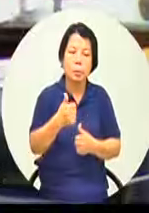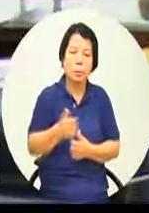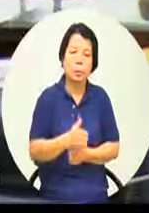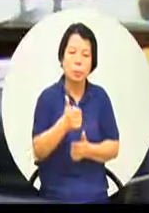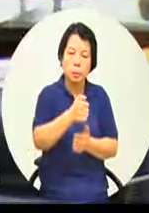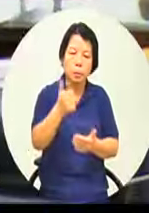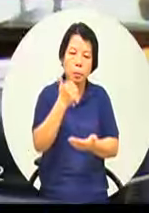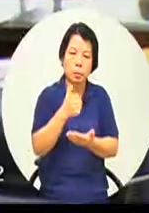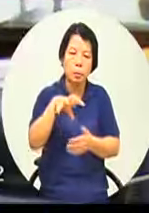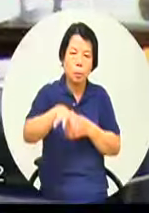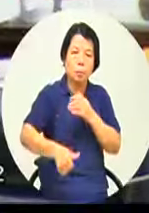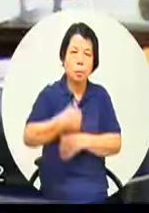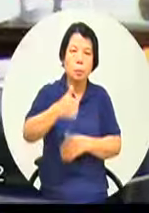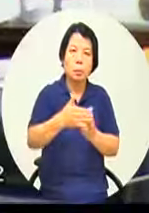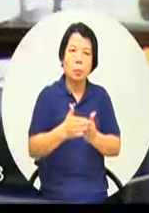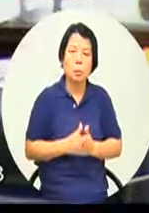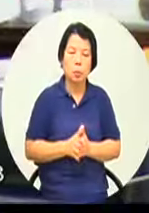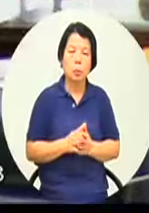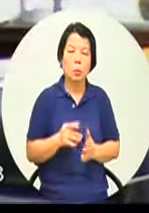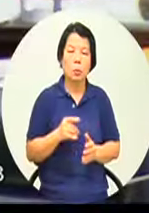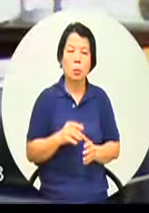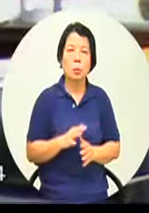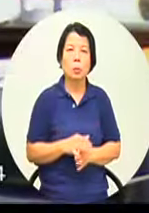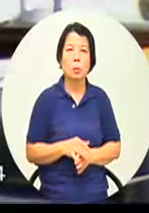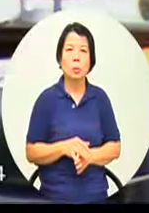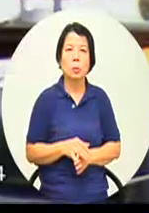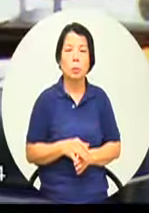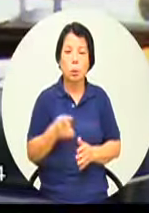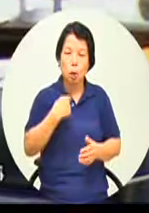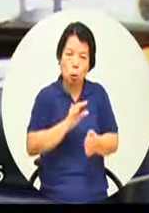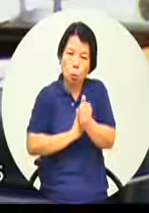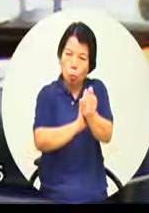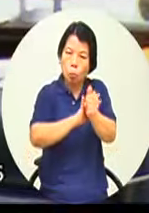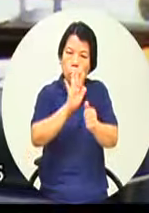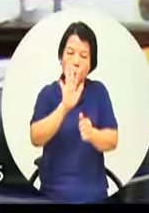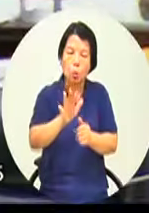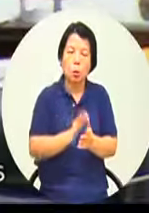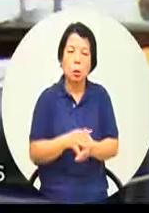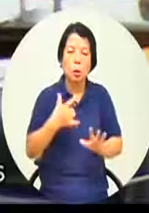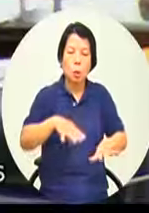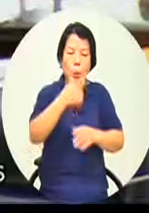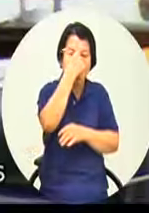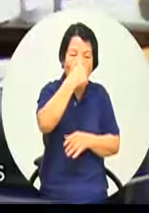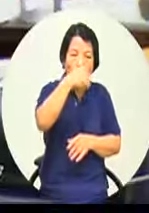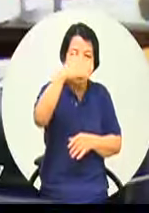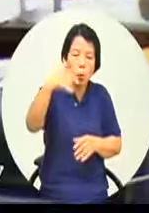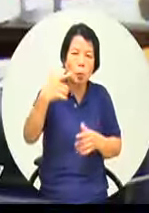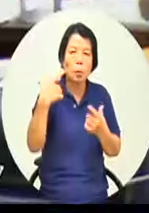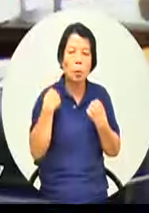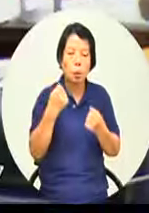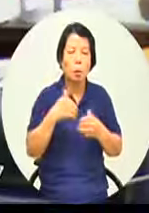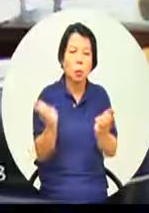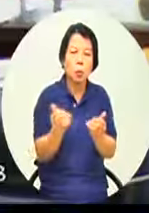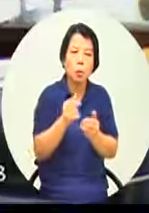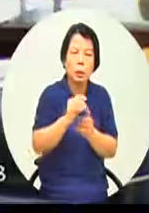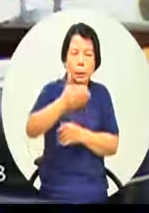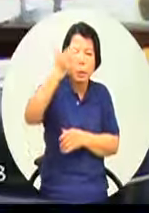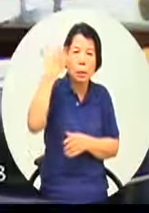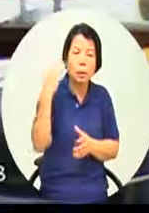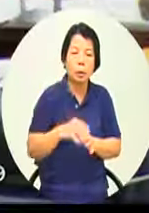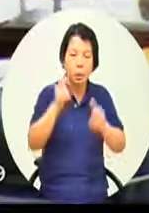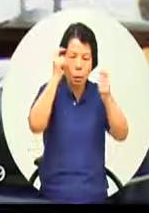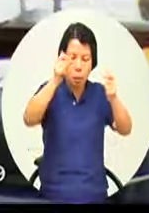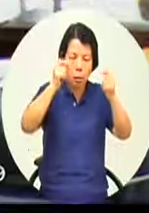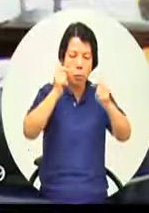坐。因为有你的支持哦，咱原来洪山这边遮吼有足侪问题，拢是较早高雄